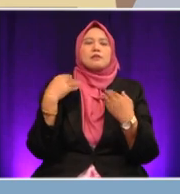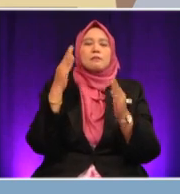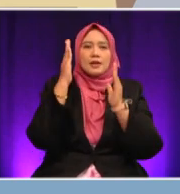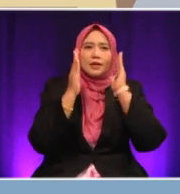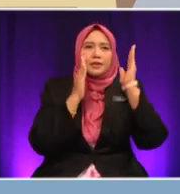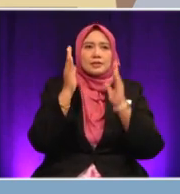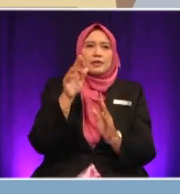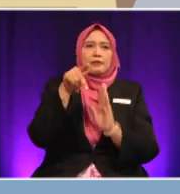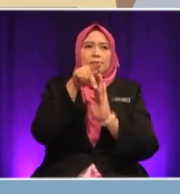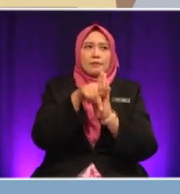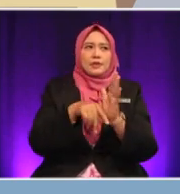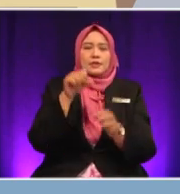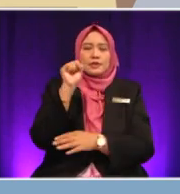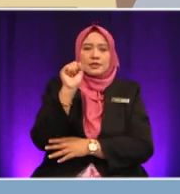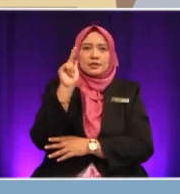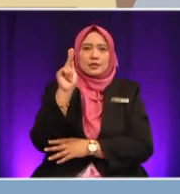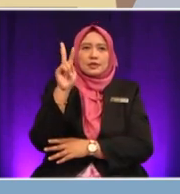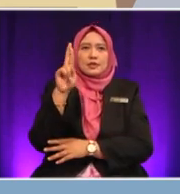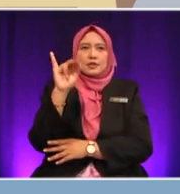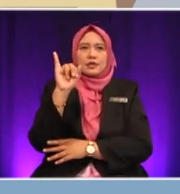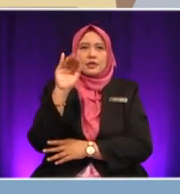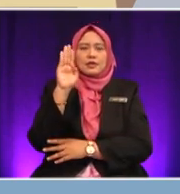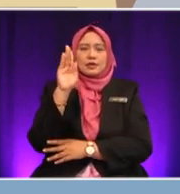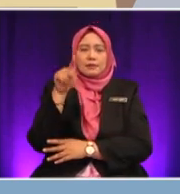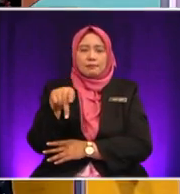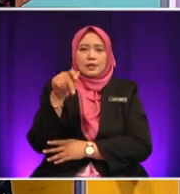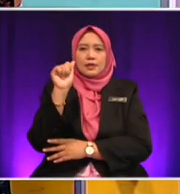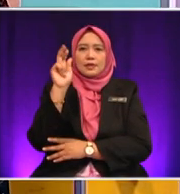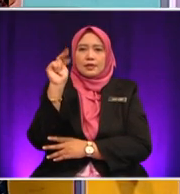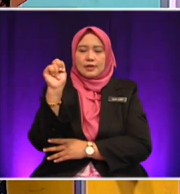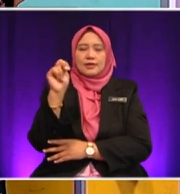jadi jawaban dia yang tepat adalah siap pembangunan